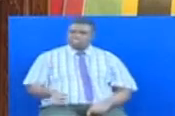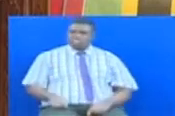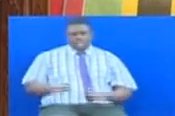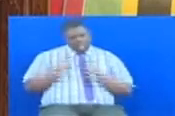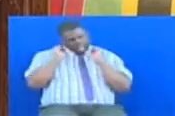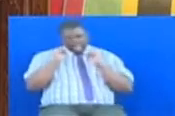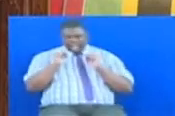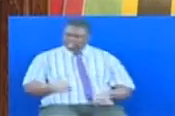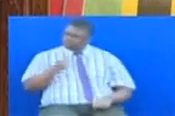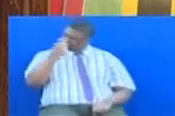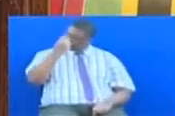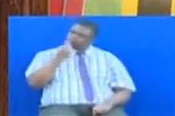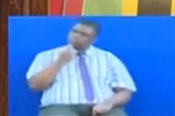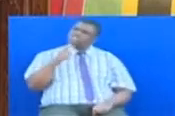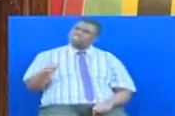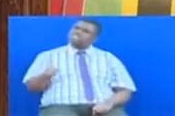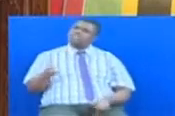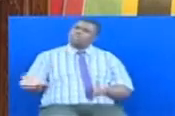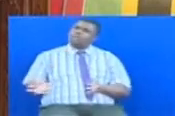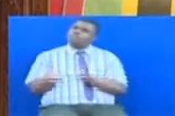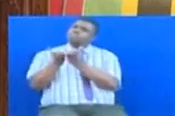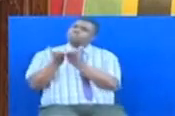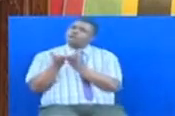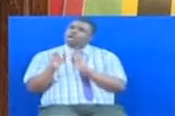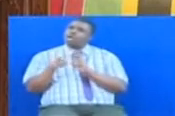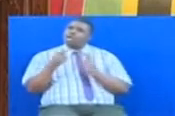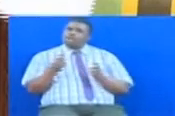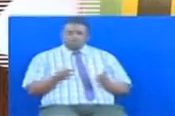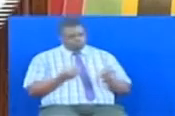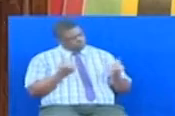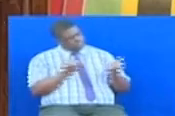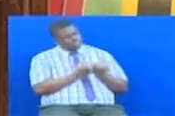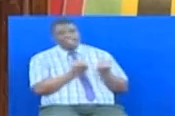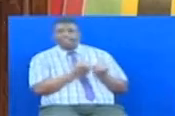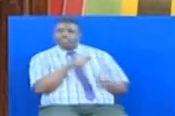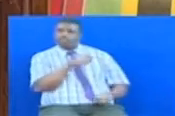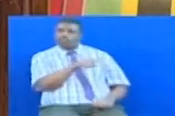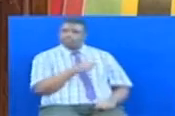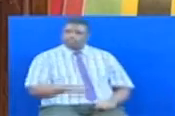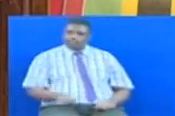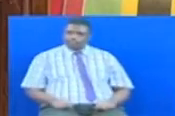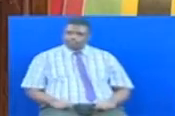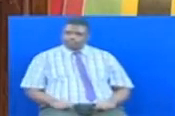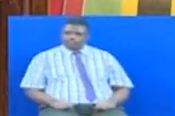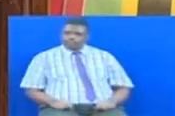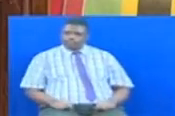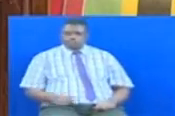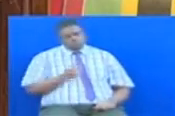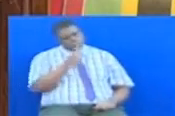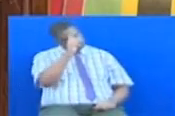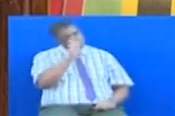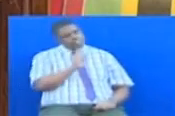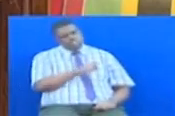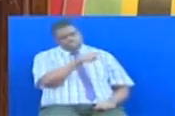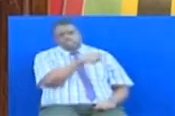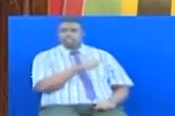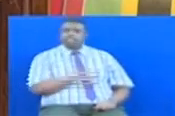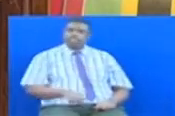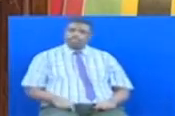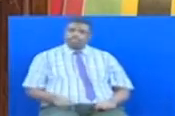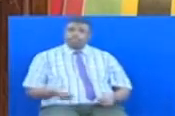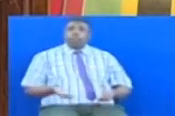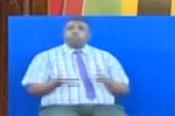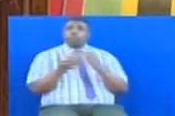tujiulize swali, ni kwa bahati mbaya au ni kwa kutengenezwa? lazima tujiulize hayo maswali.